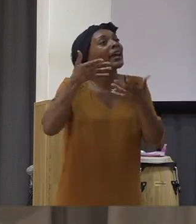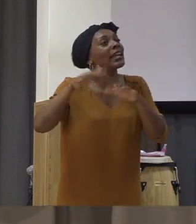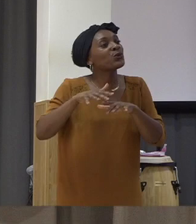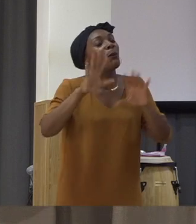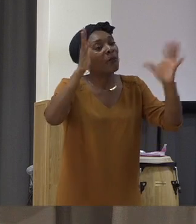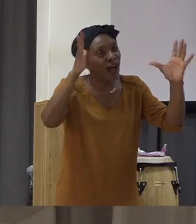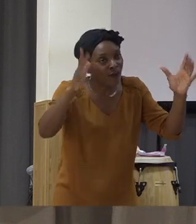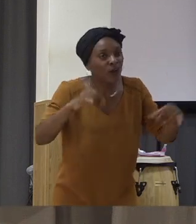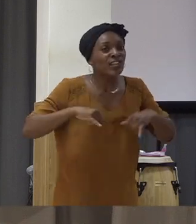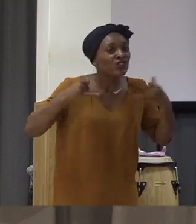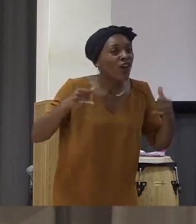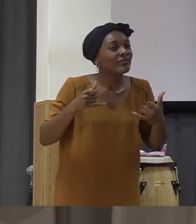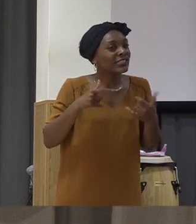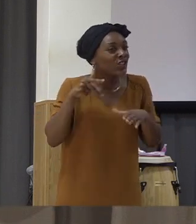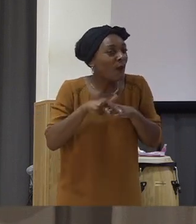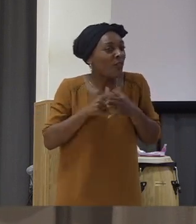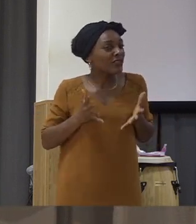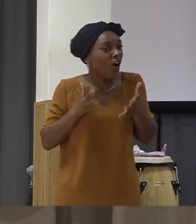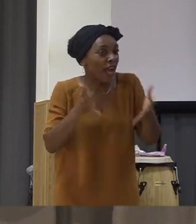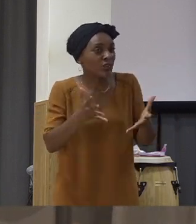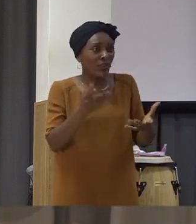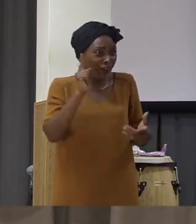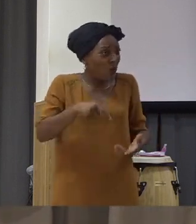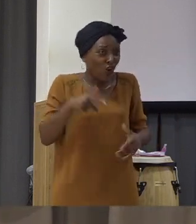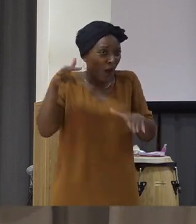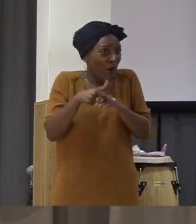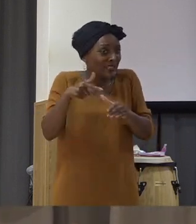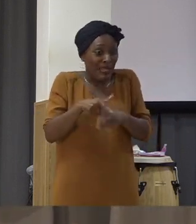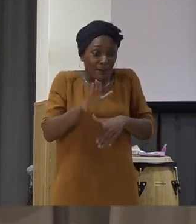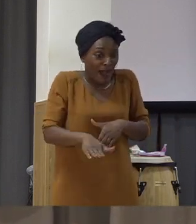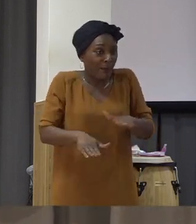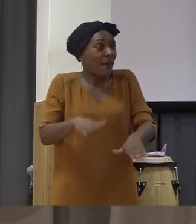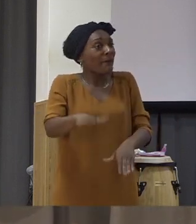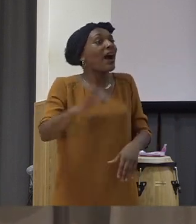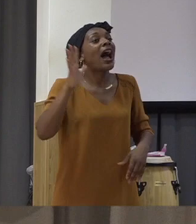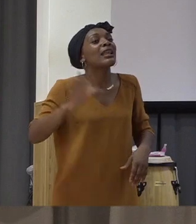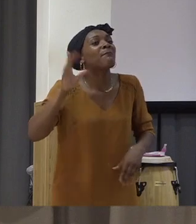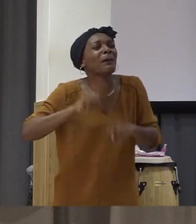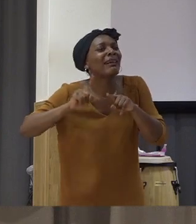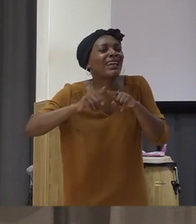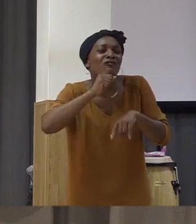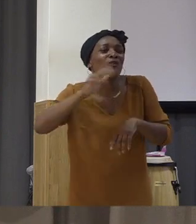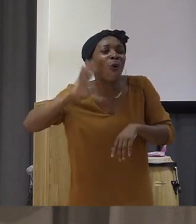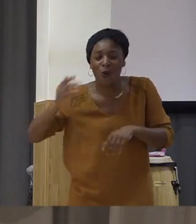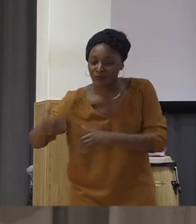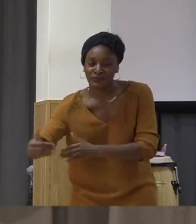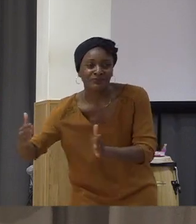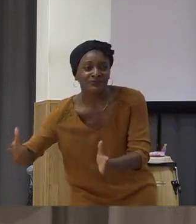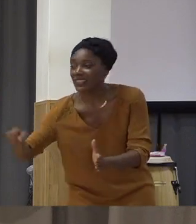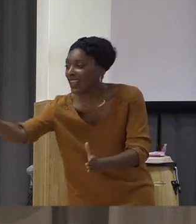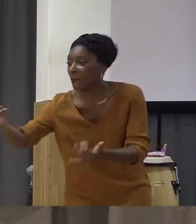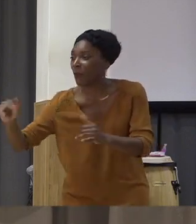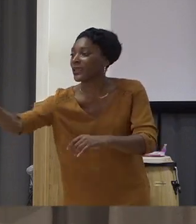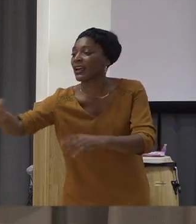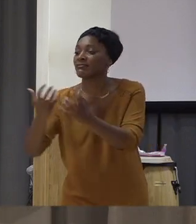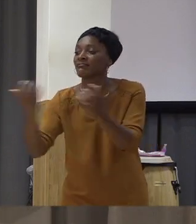jeunes qui commencent à s'engager. Il faut bien commencer par quelque chose. À l'époque, on avait un matériel un peu rudimentaire, là, au premier siège,